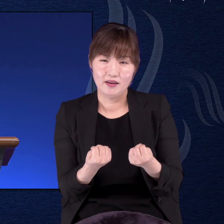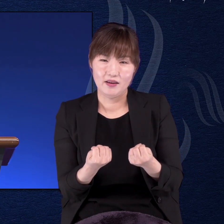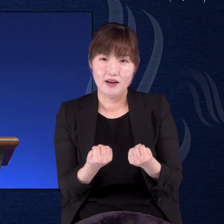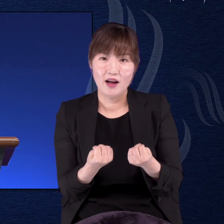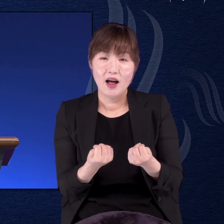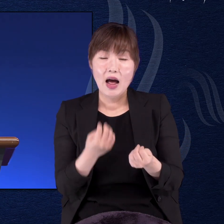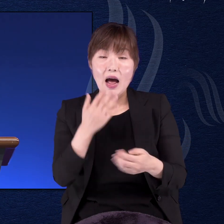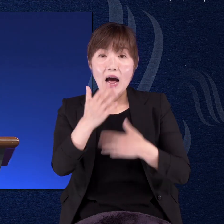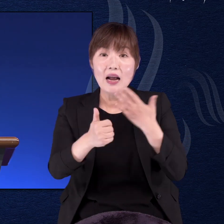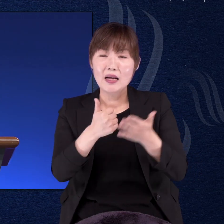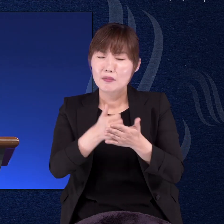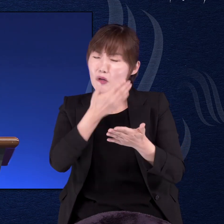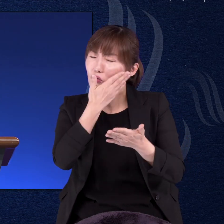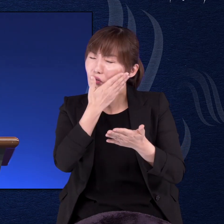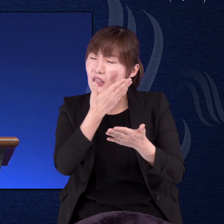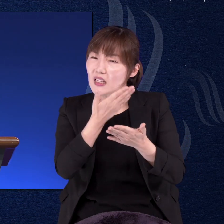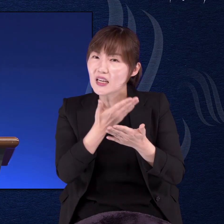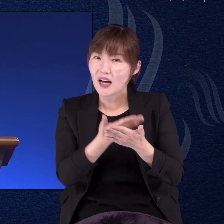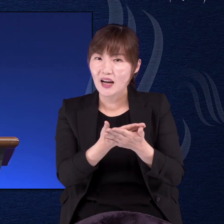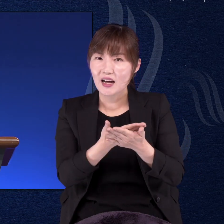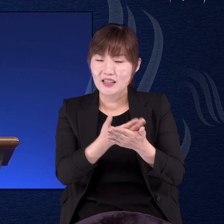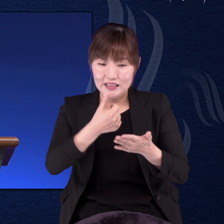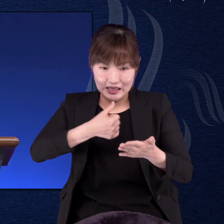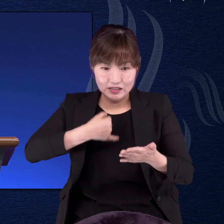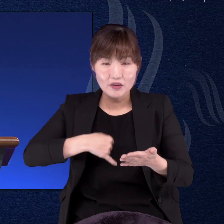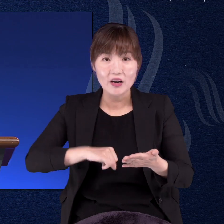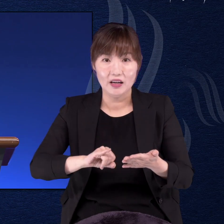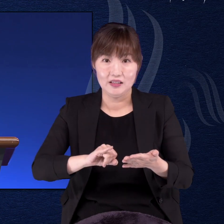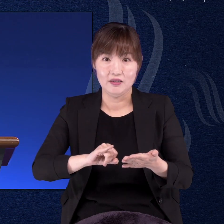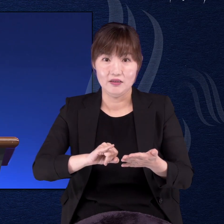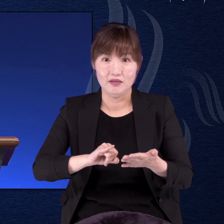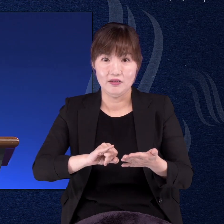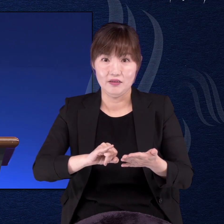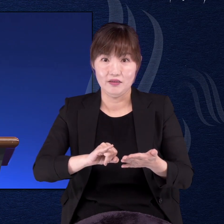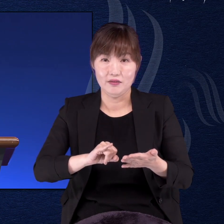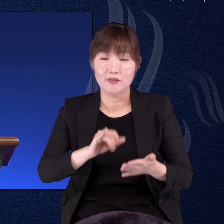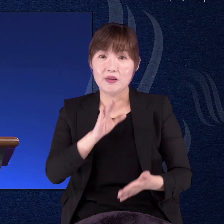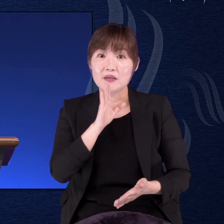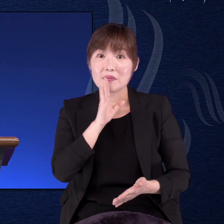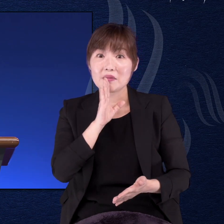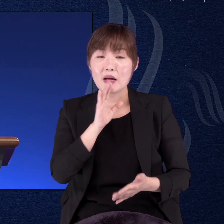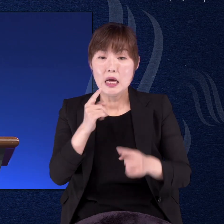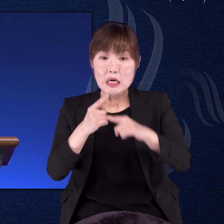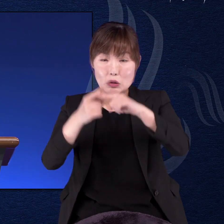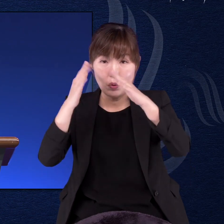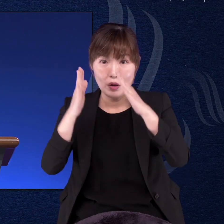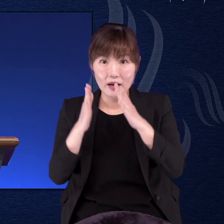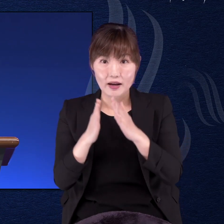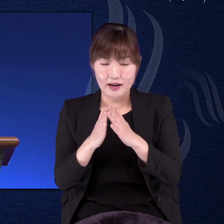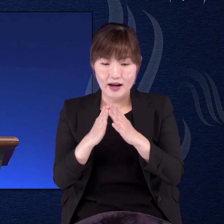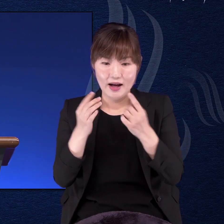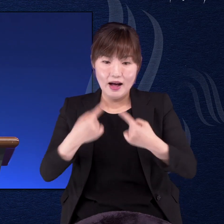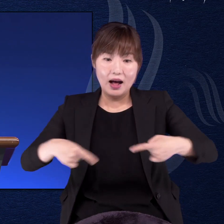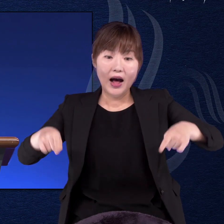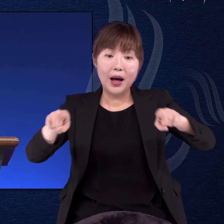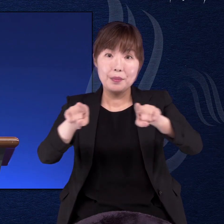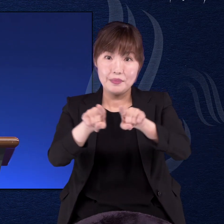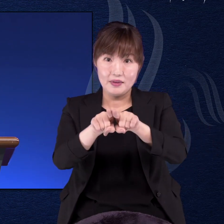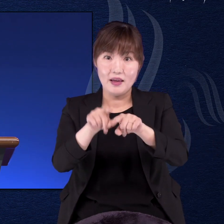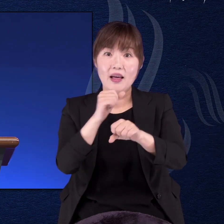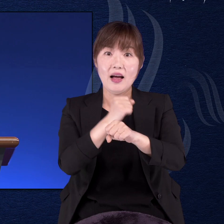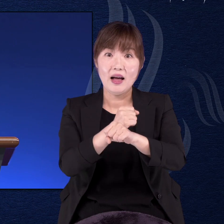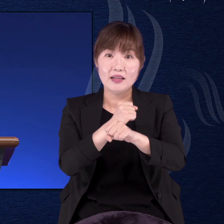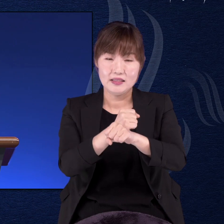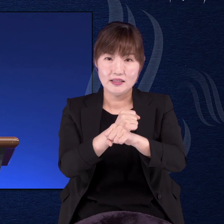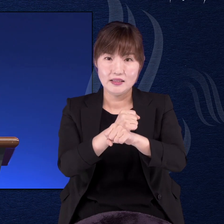더 아프게 바라보시는 자녀라는 거 말씀드리고 싶어요. 교회가 그 아이들과 함께하는 그런 공동체도 생길 수